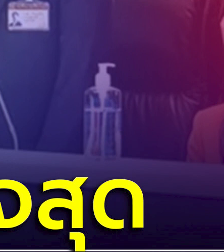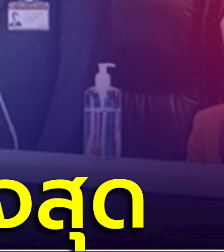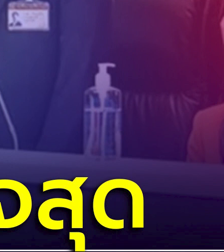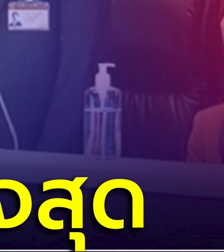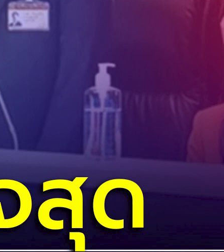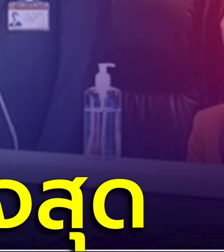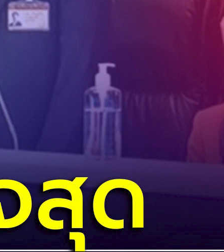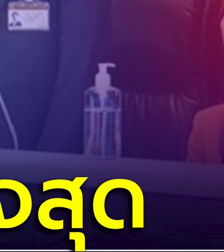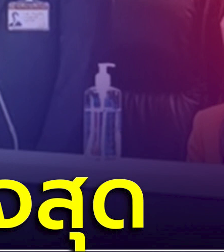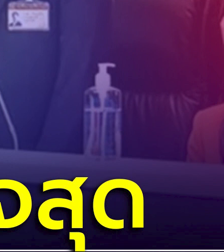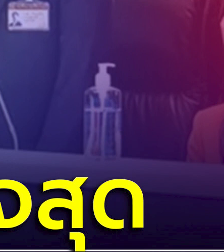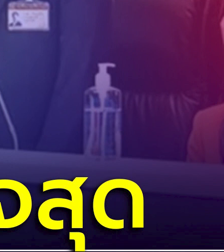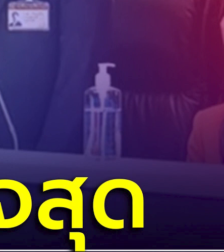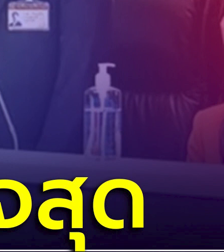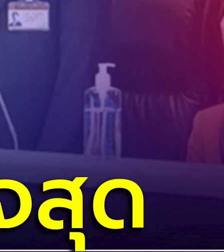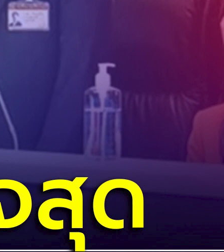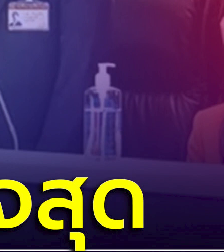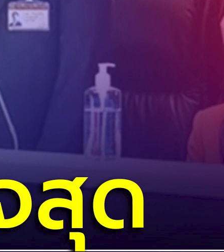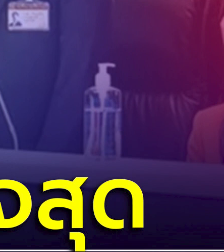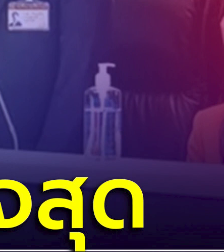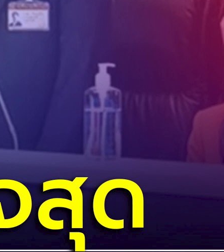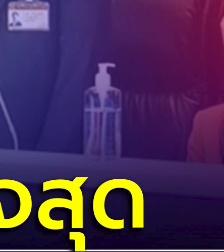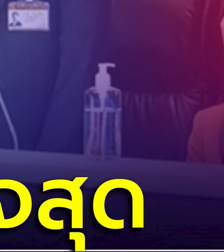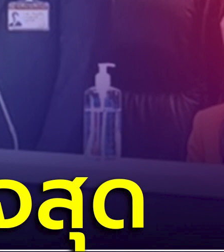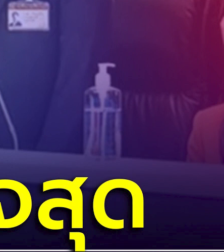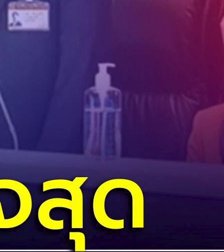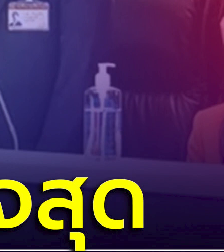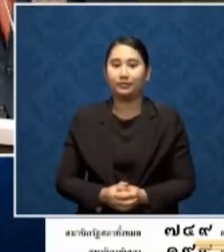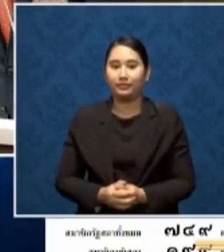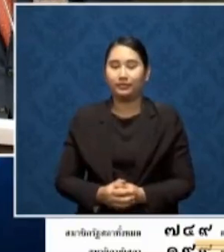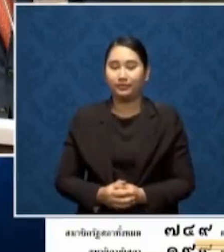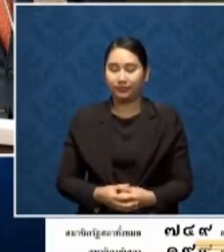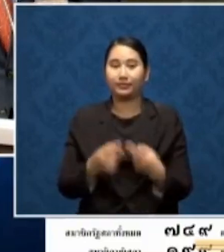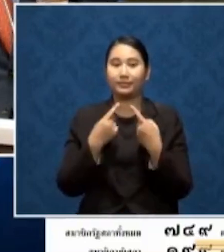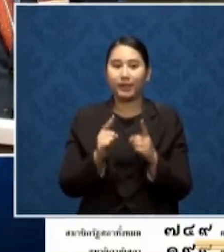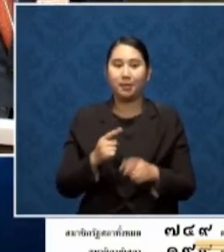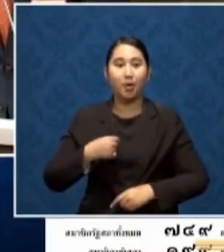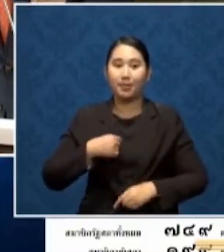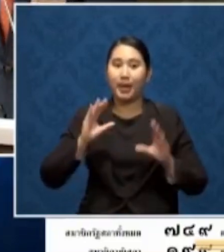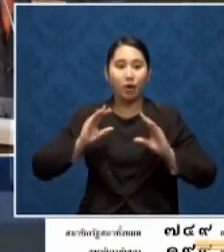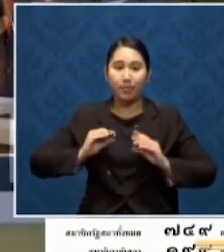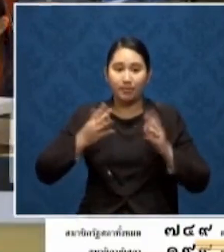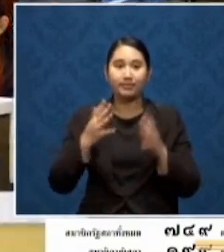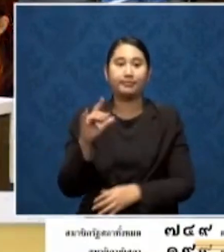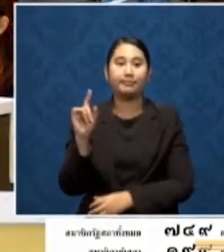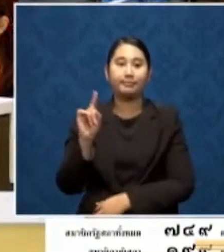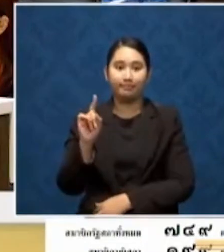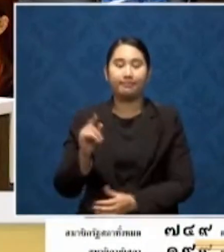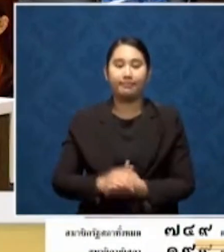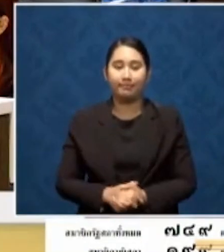ชุติมาเคลื่อนไหวหลังพิธาลิ้มเจริญรัตน์ชวดนางเก้าอี้นายกไม่ผ่านโหวตรอบแรกถามสั้นๆแต่